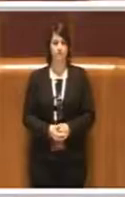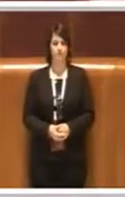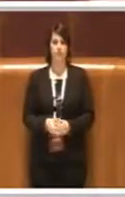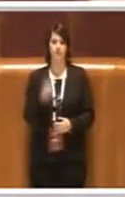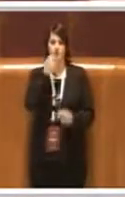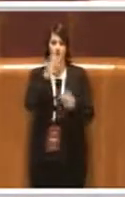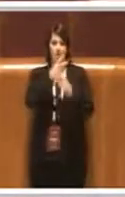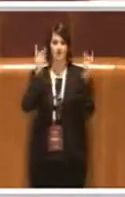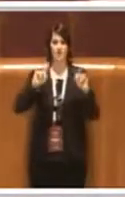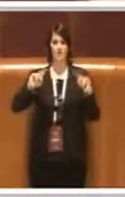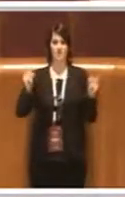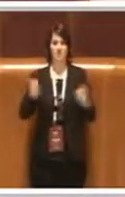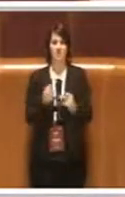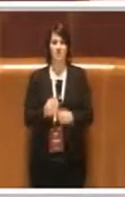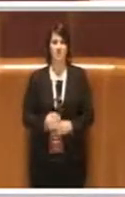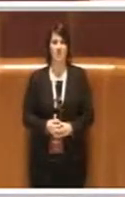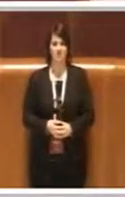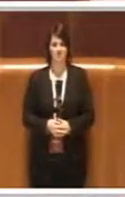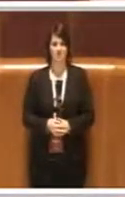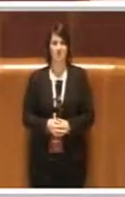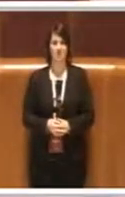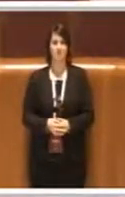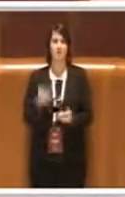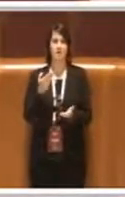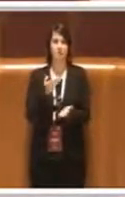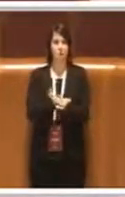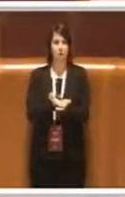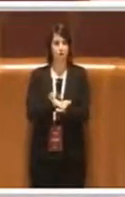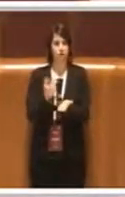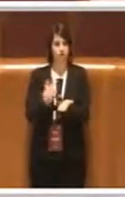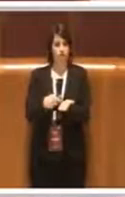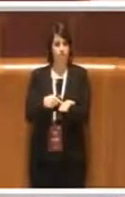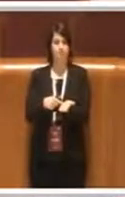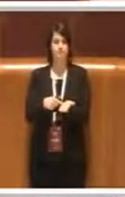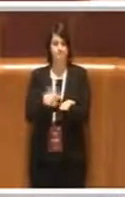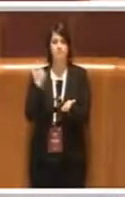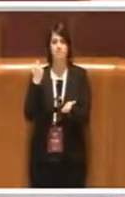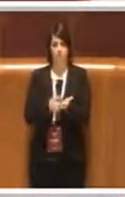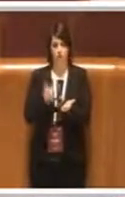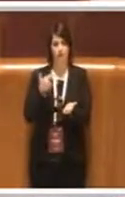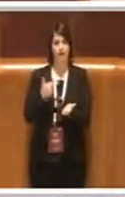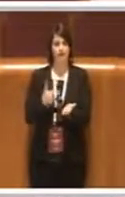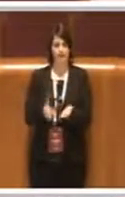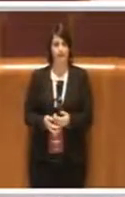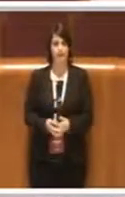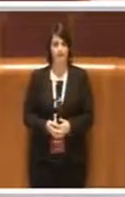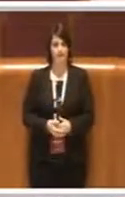Buongiorno a tutti, questa mozione è una mozione importante,